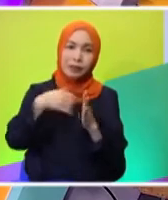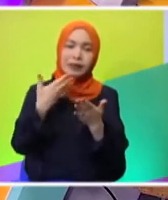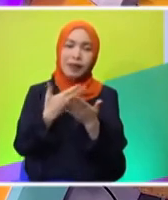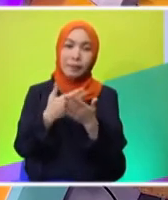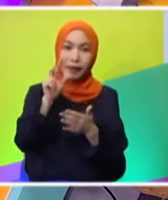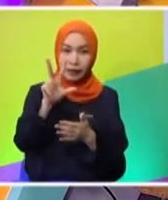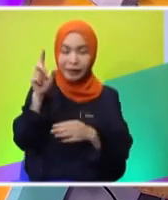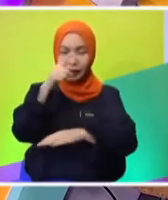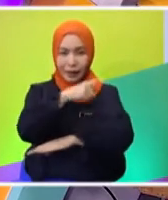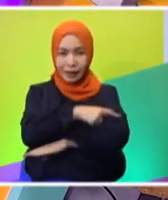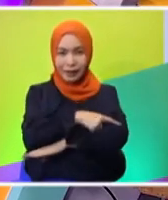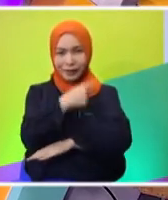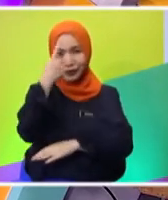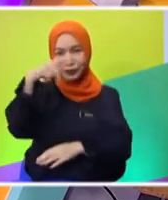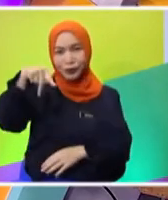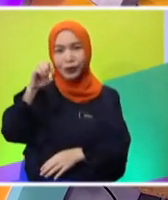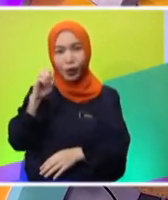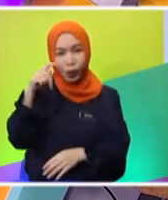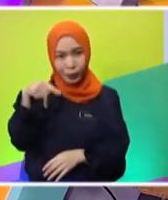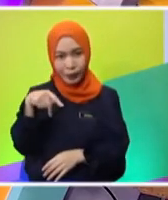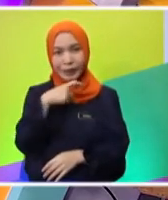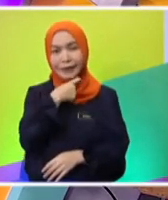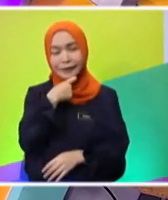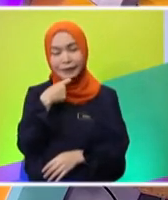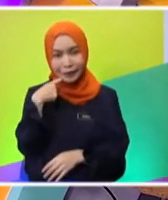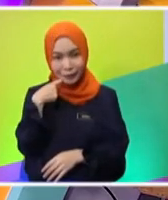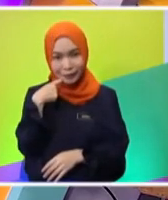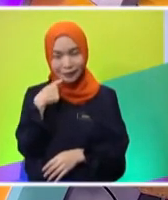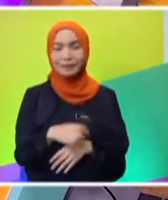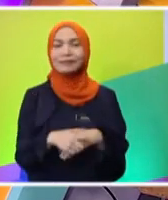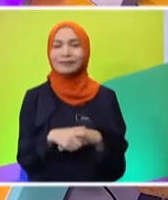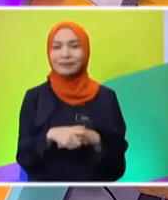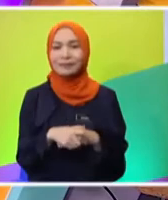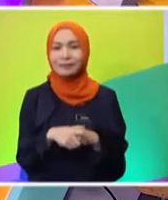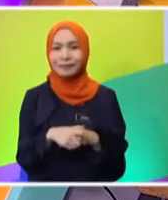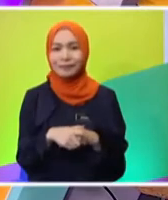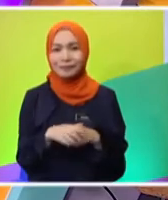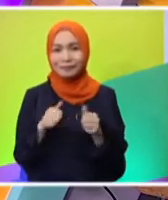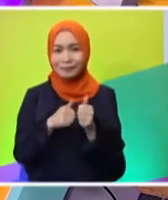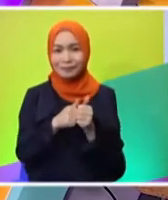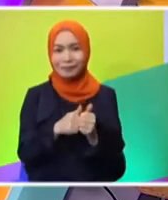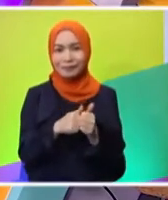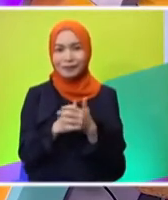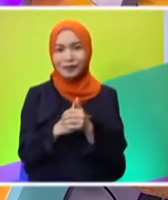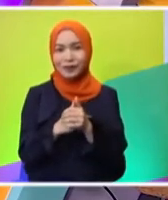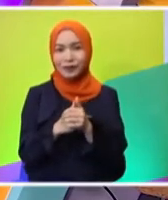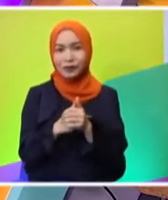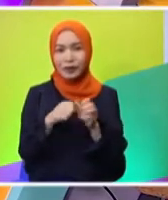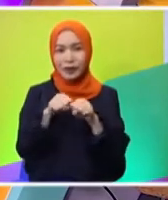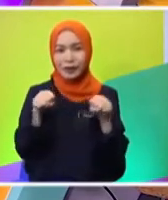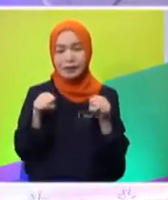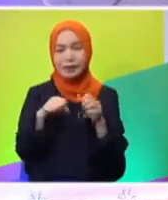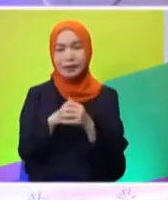plus koper isi mengering dengan ini bergantung pada ketebalan Yi kuatlah baik ketebalan kaca yang kita buat baik seterusnya ah seakan